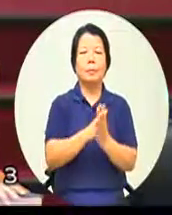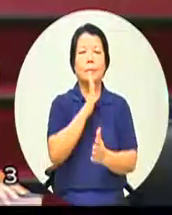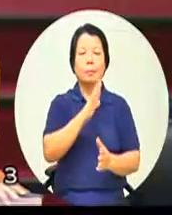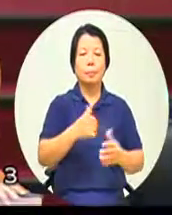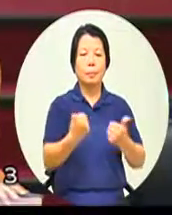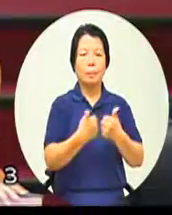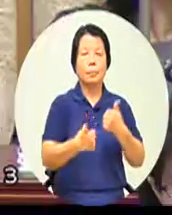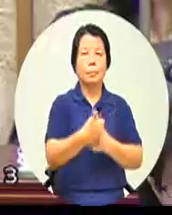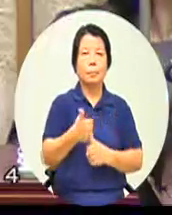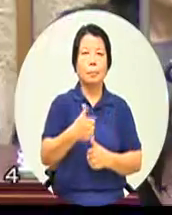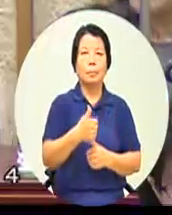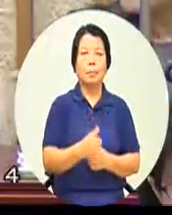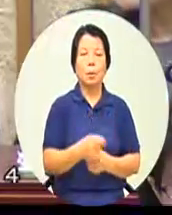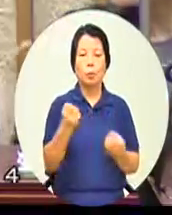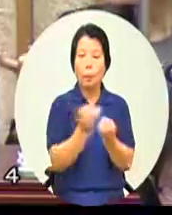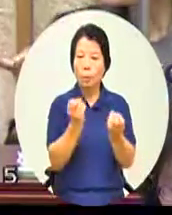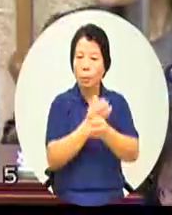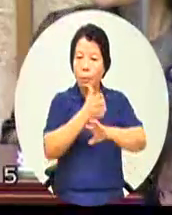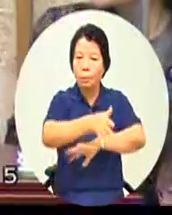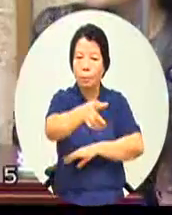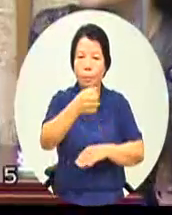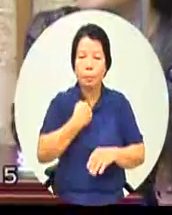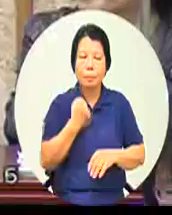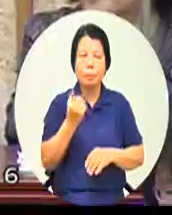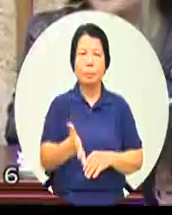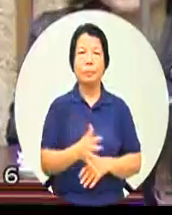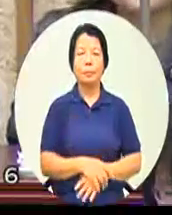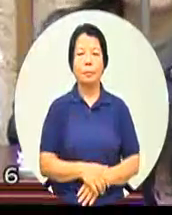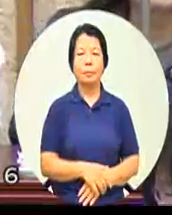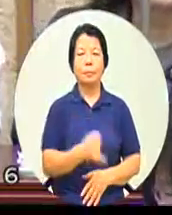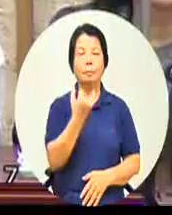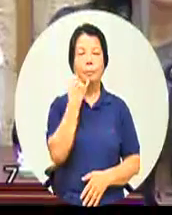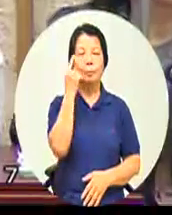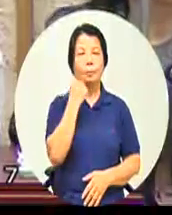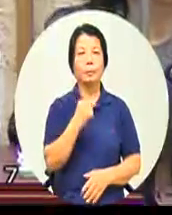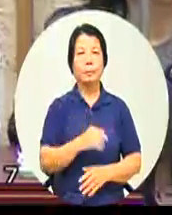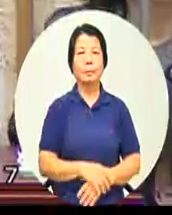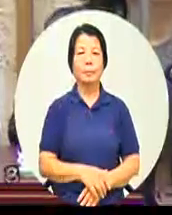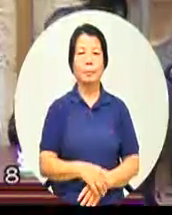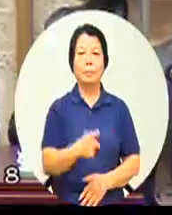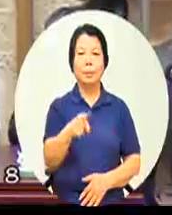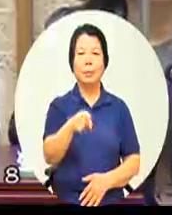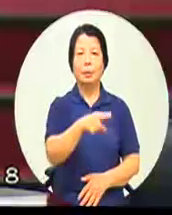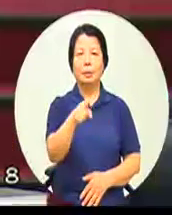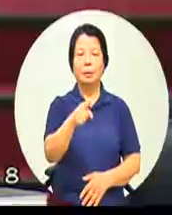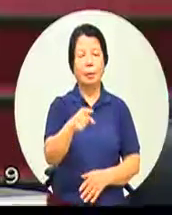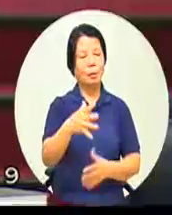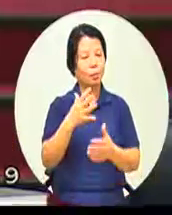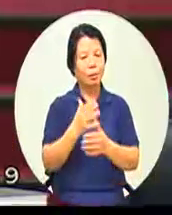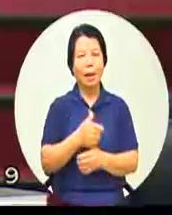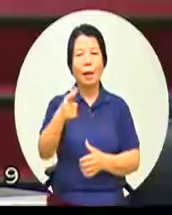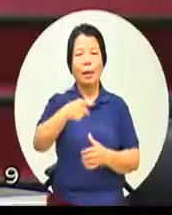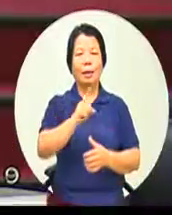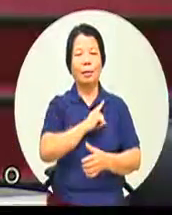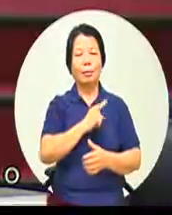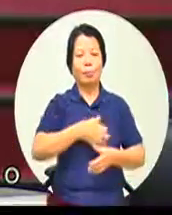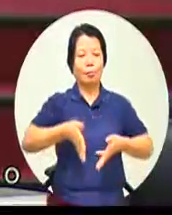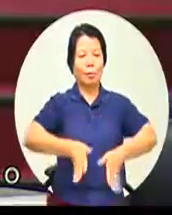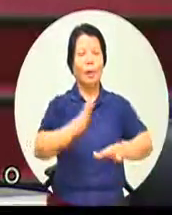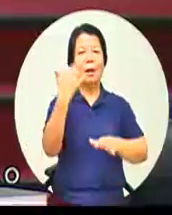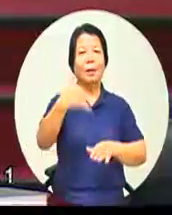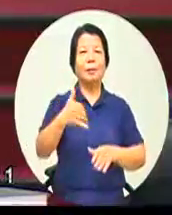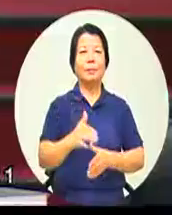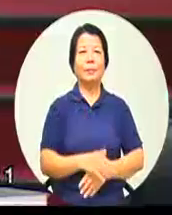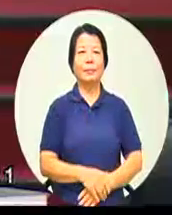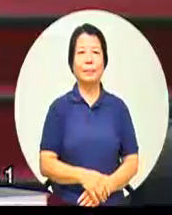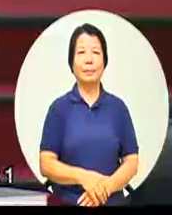啊？唔知吼，哇，可怜呐！ 伊迄阵啊，可能还未生出来啦。 啊， 陈议员，你安尼，伊迄阵